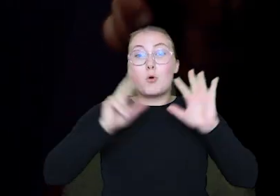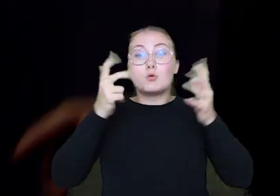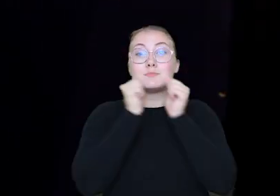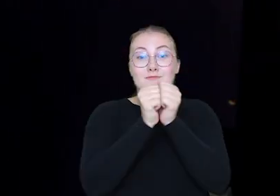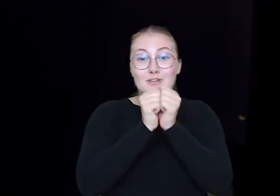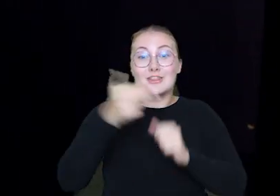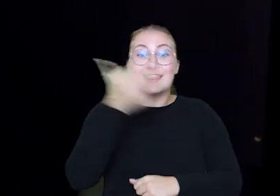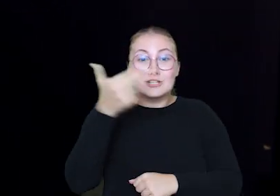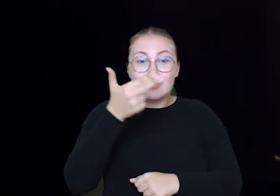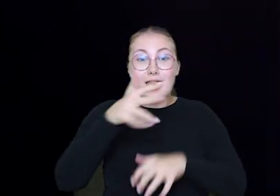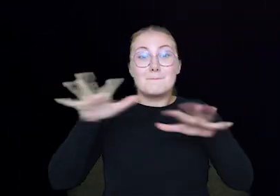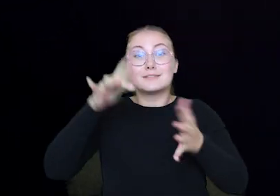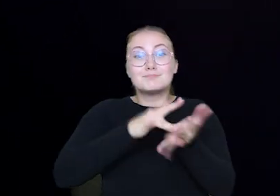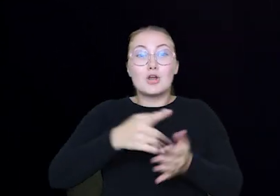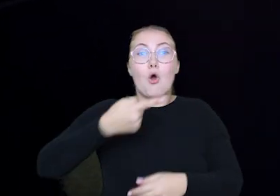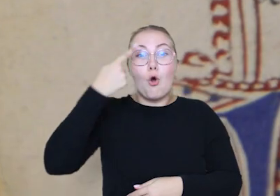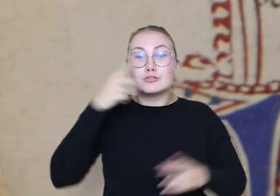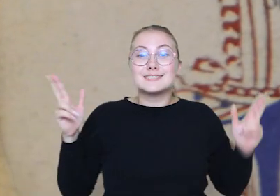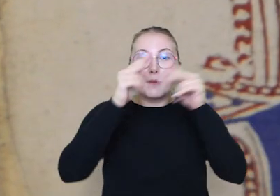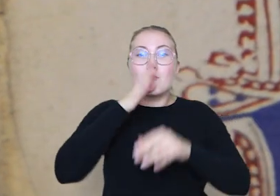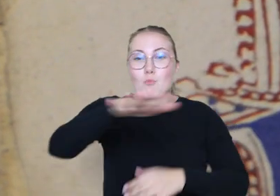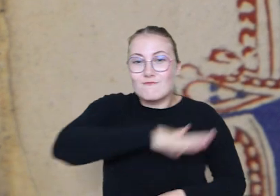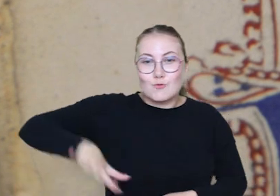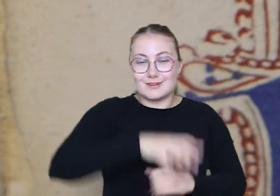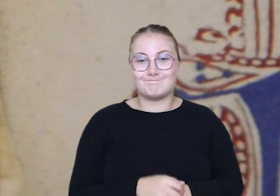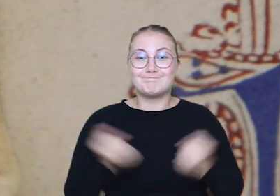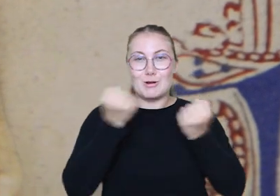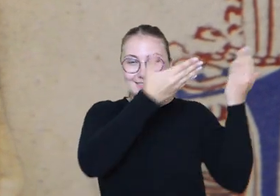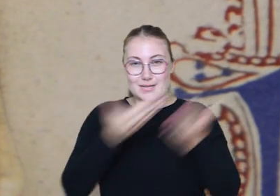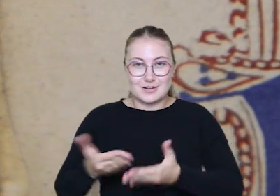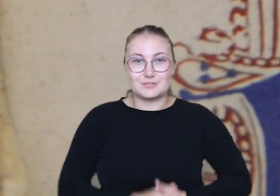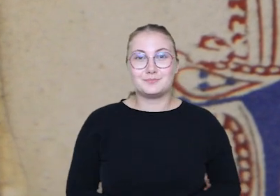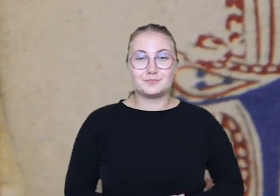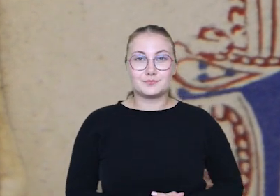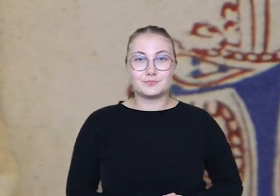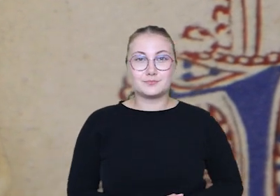w niedzielę 8 września na dziedzińcu olsztyńskiego zamku, gdzie gorąco zapraszam.